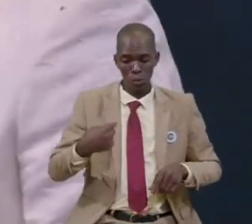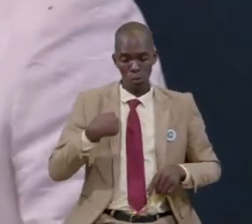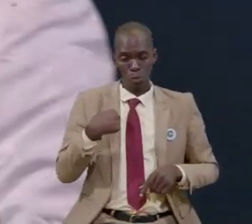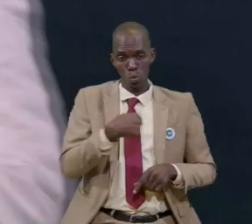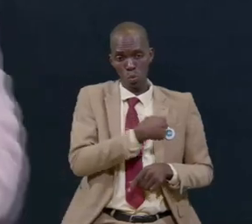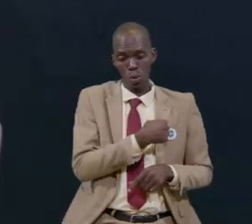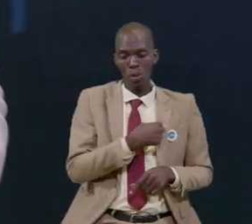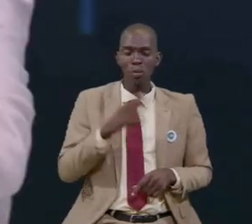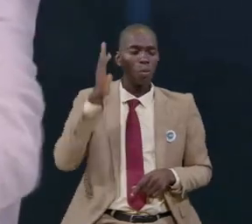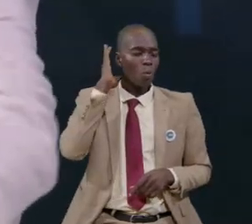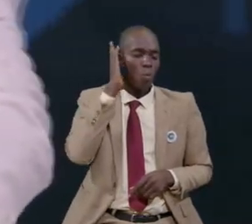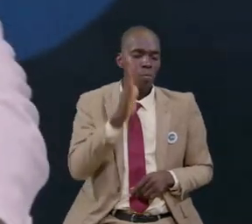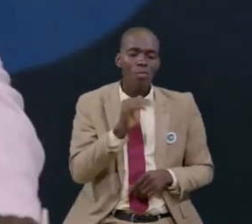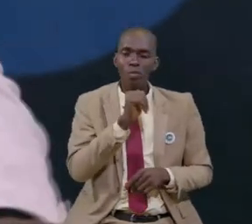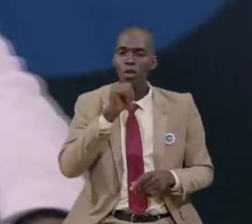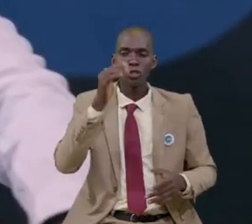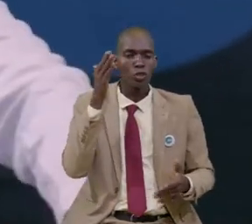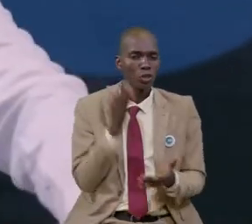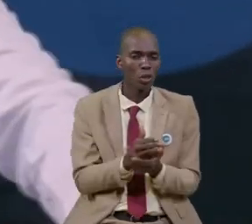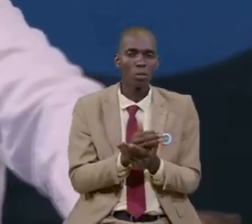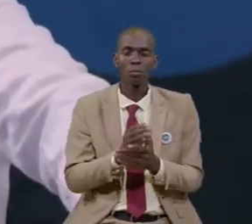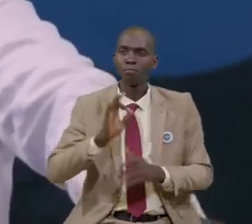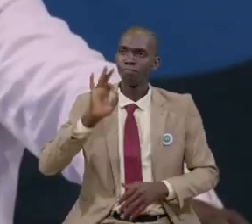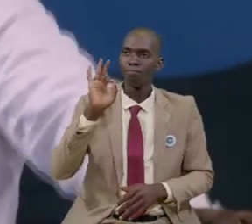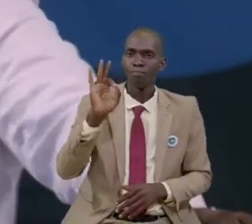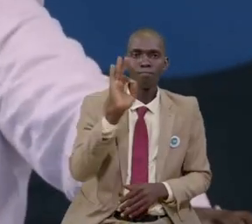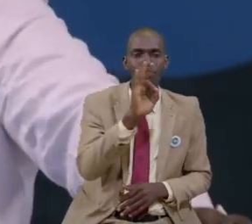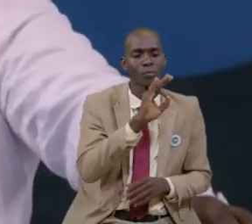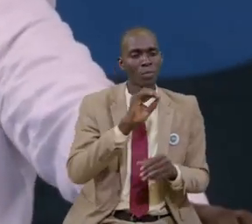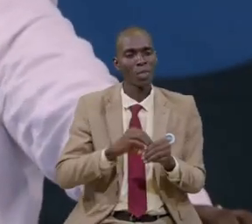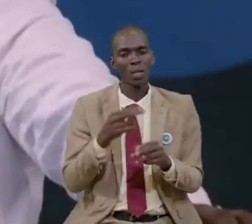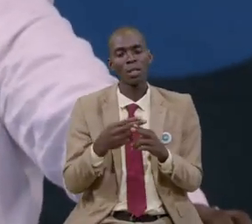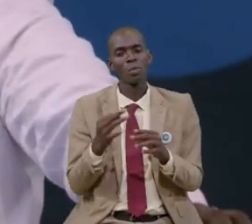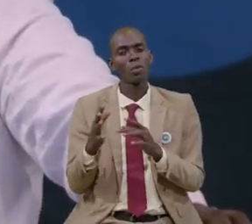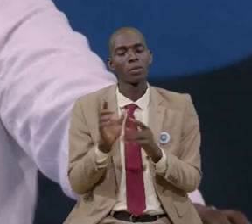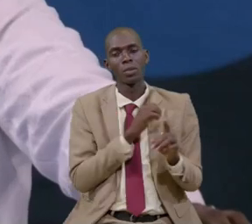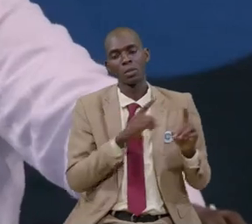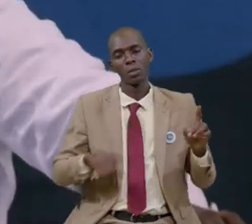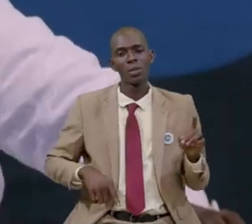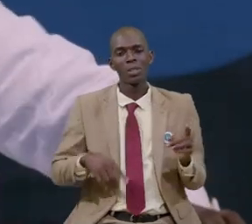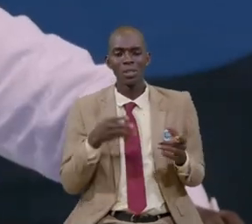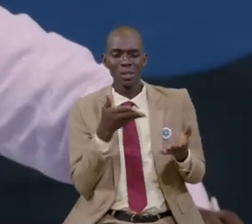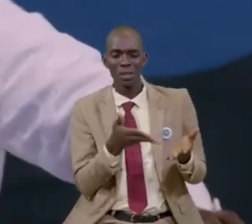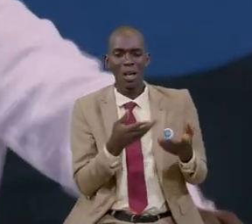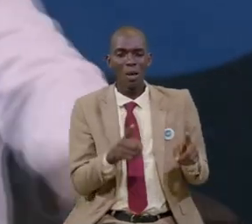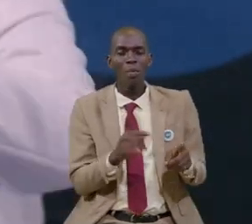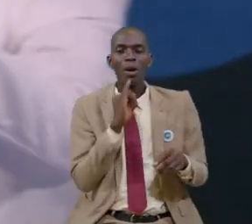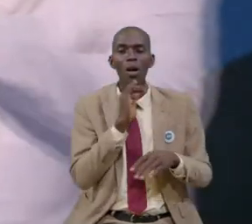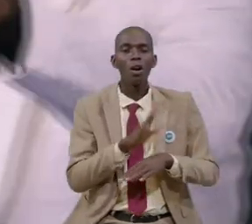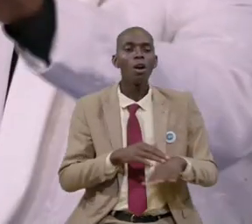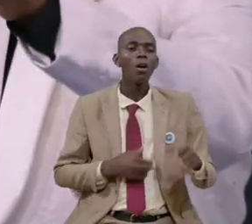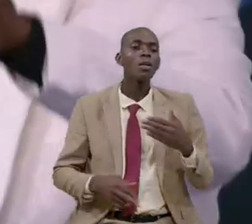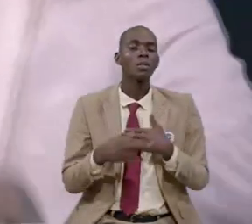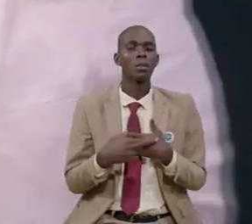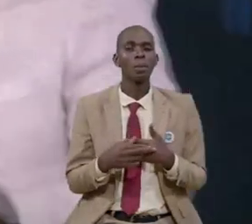de déclarer le nom du Seigneur. Ça, c'est la restauration. Et le courage est revenu, la